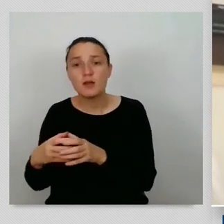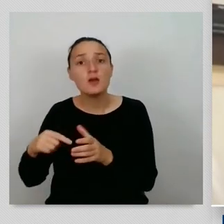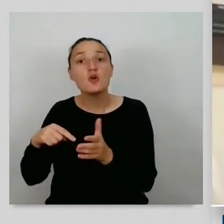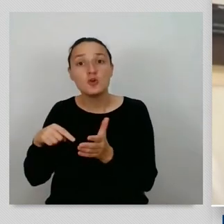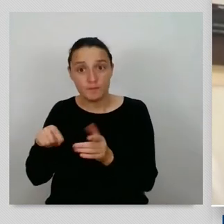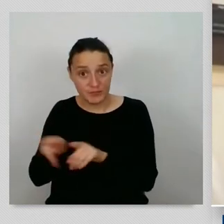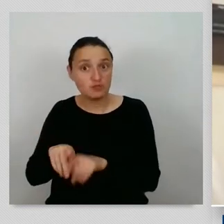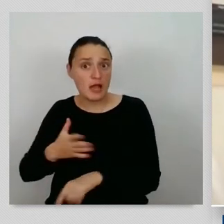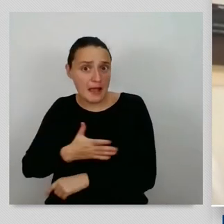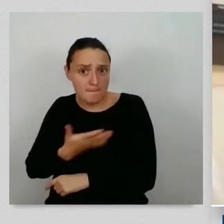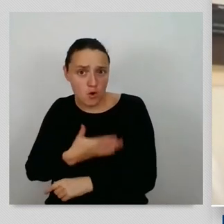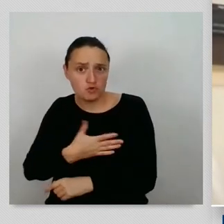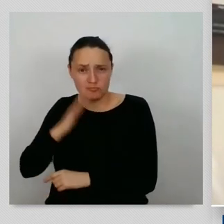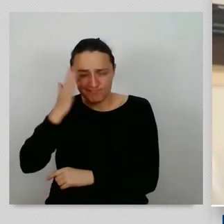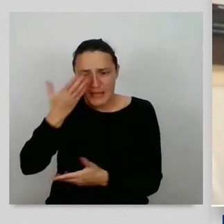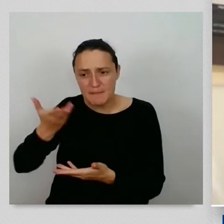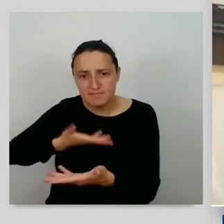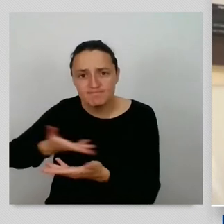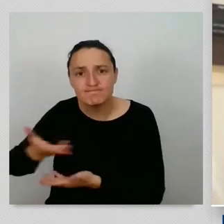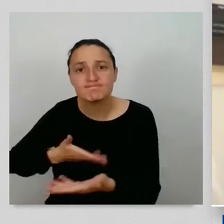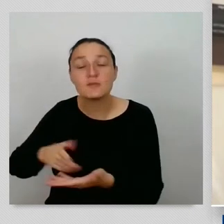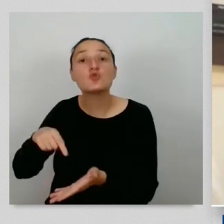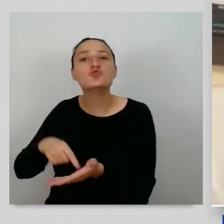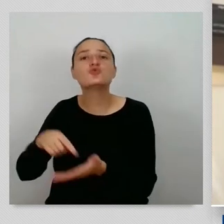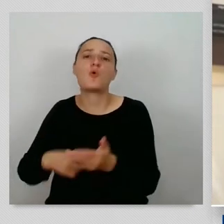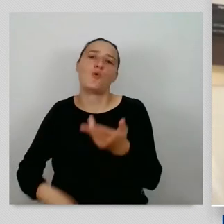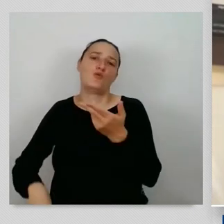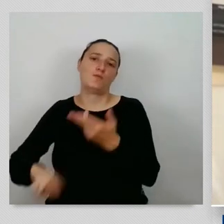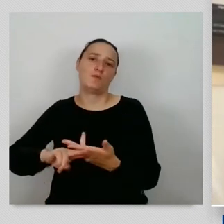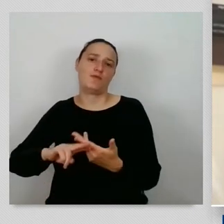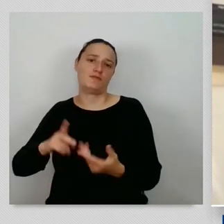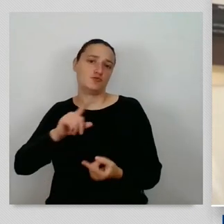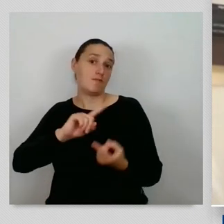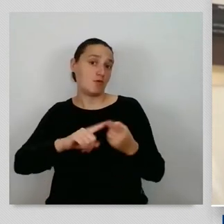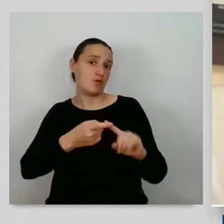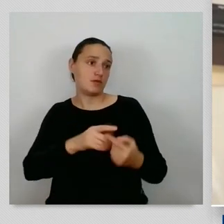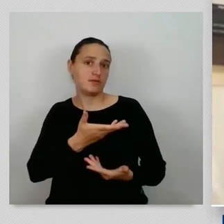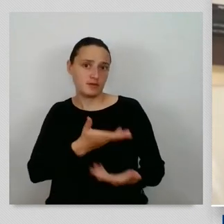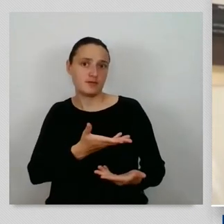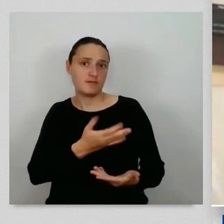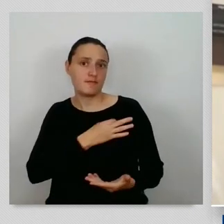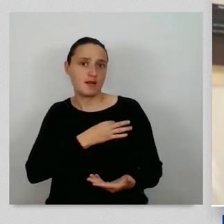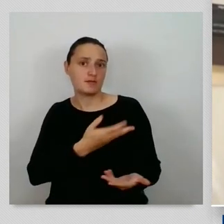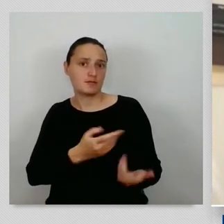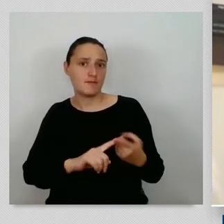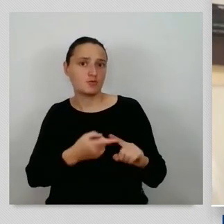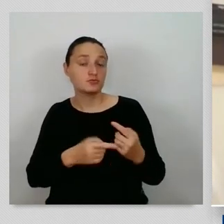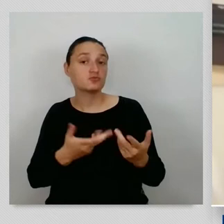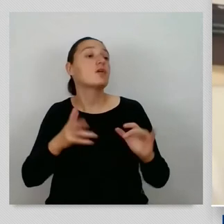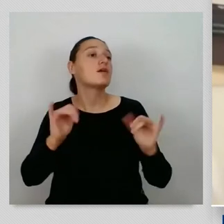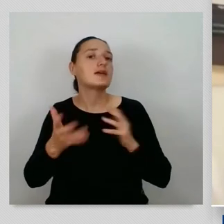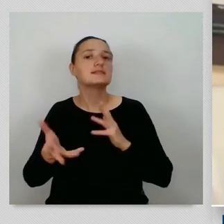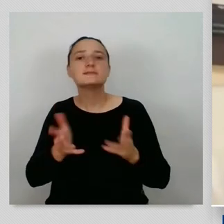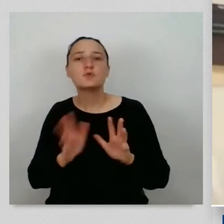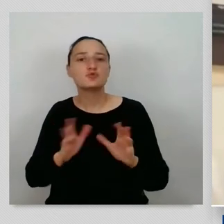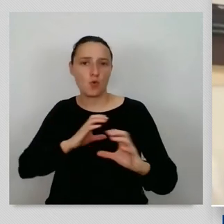także emocjonalnie, są tą odpowiedzią dla polityków, w jakim sensie, w jaki sposób